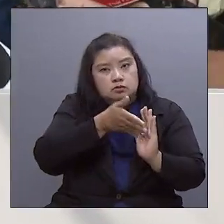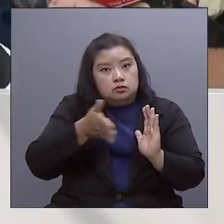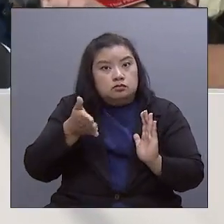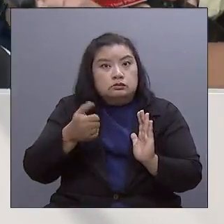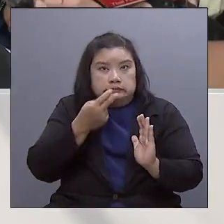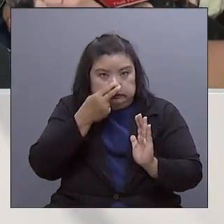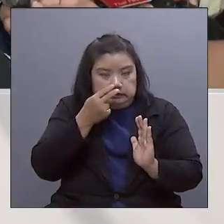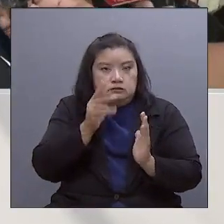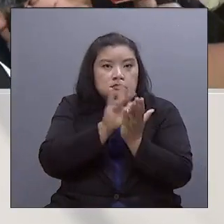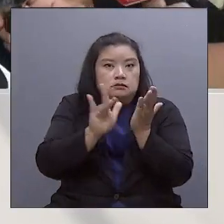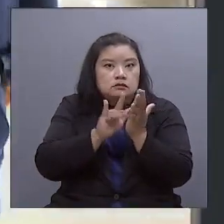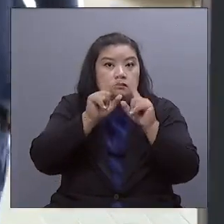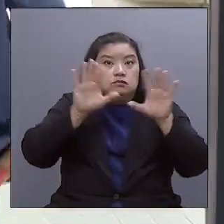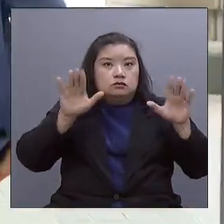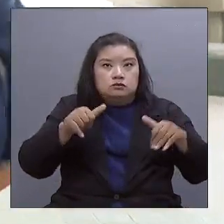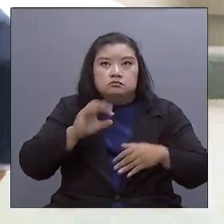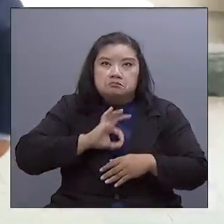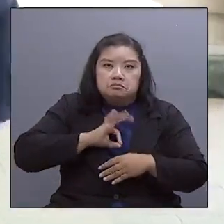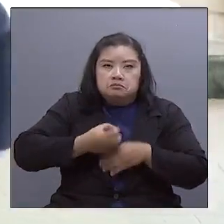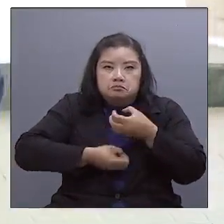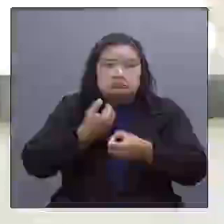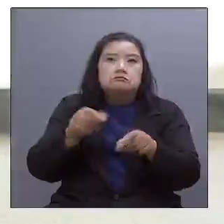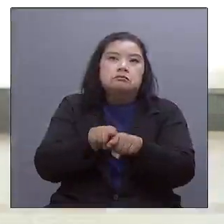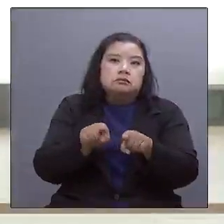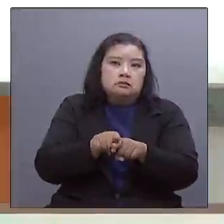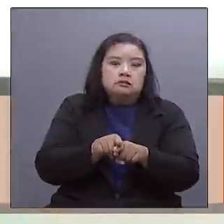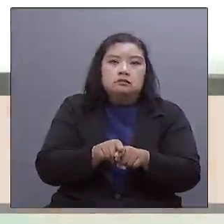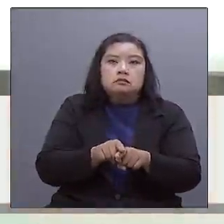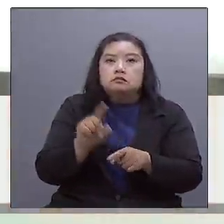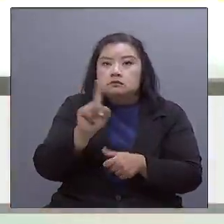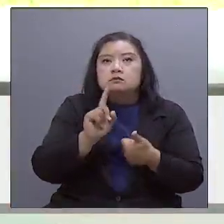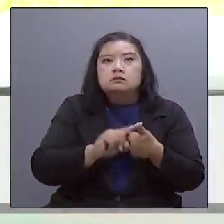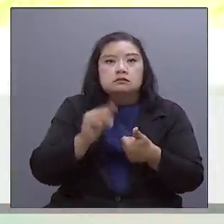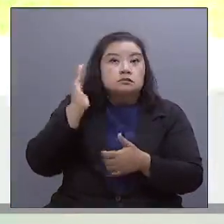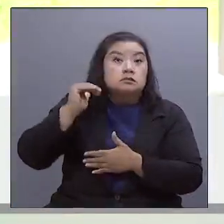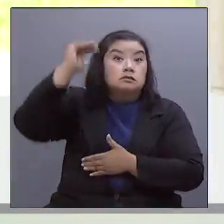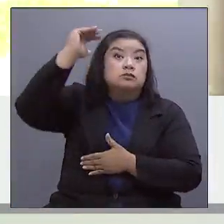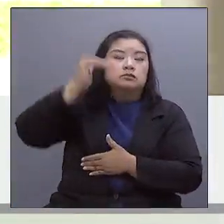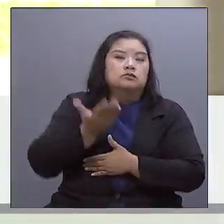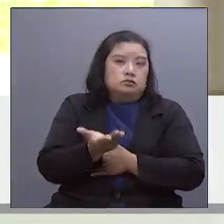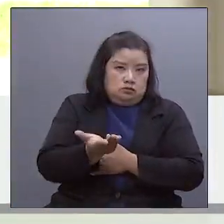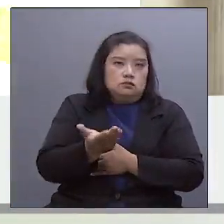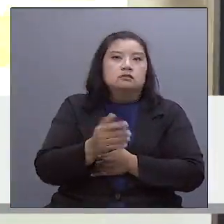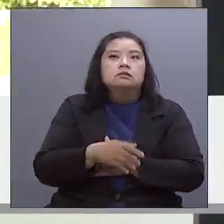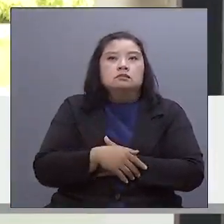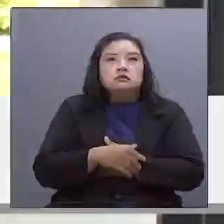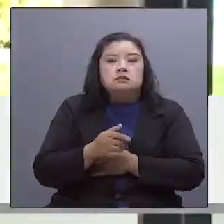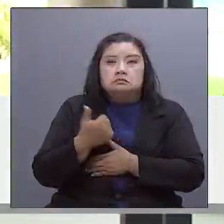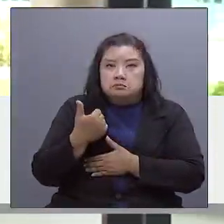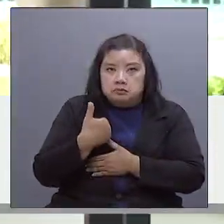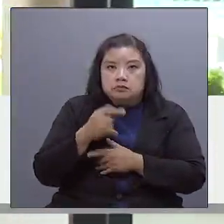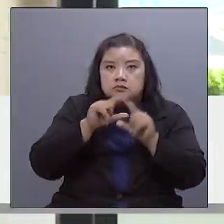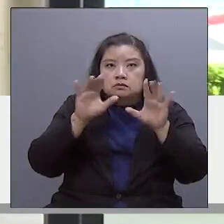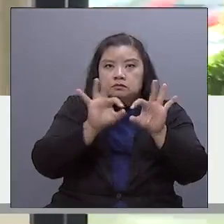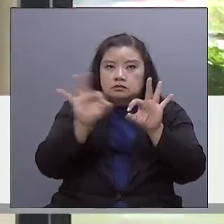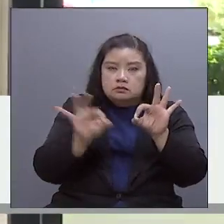ร้อนแรงไม่แพ้กันเหมือนกันนะคะทั้งเรื่องที่คุณเศรษฐาเนี่ยโพสต์ผ่านทวิตเตอร์ระบุว่ามีผู้ไม่